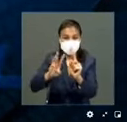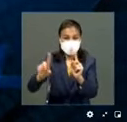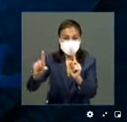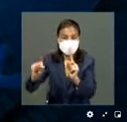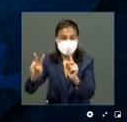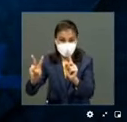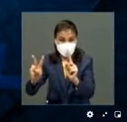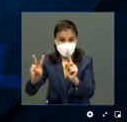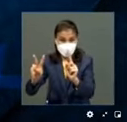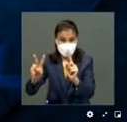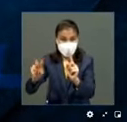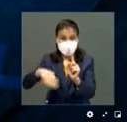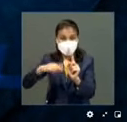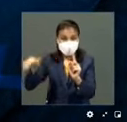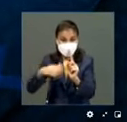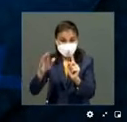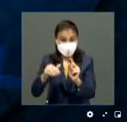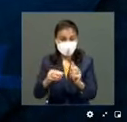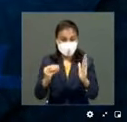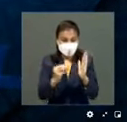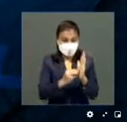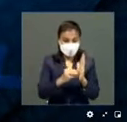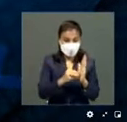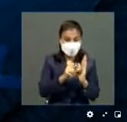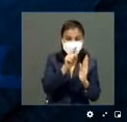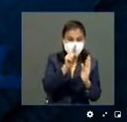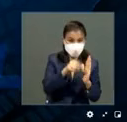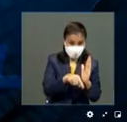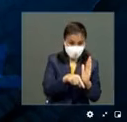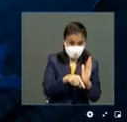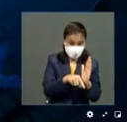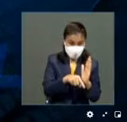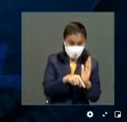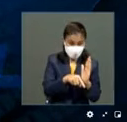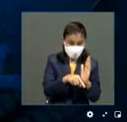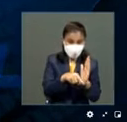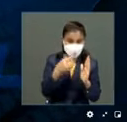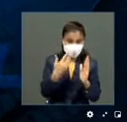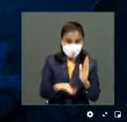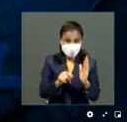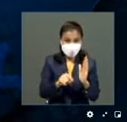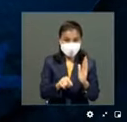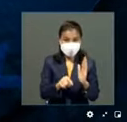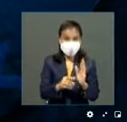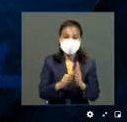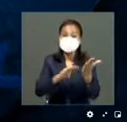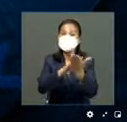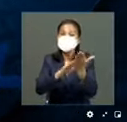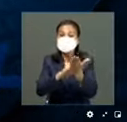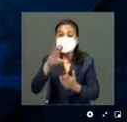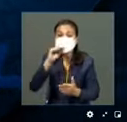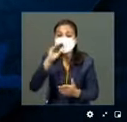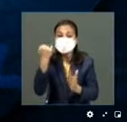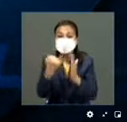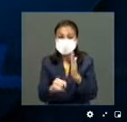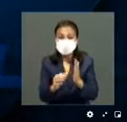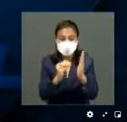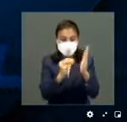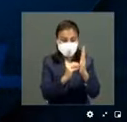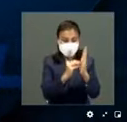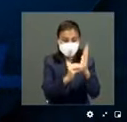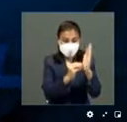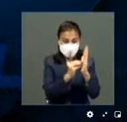1,622 ทั้งหมดนี้เป็นกทม. 1,000 แล้วก็ในส่วนของขออภัยค่ะกทม.และปริมณฑลรวม